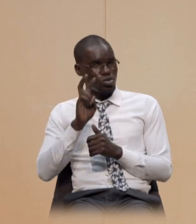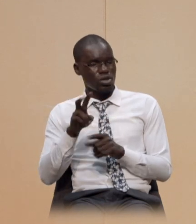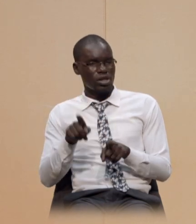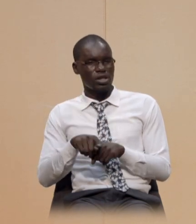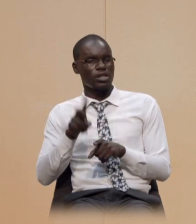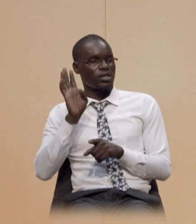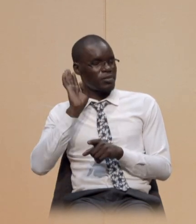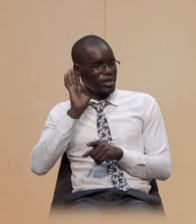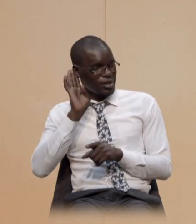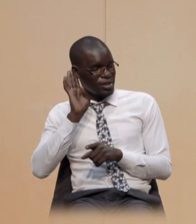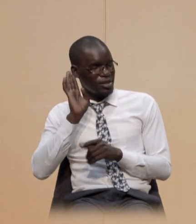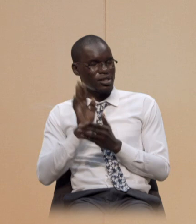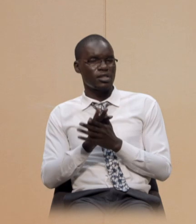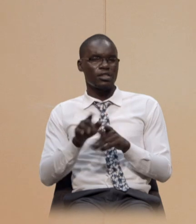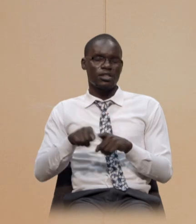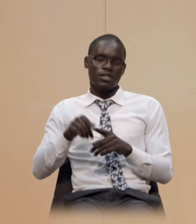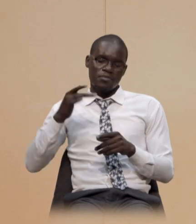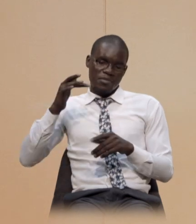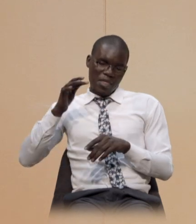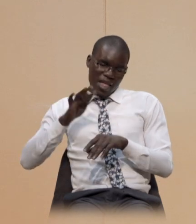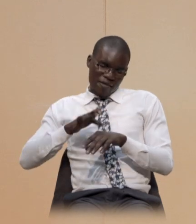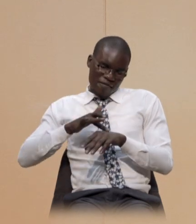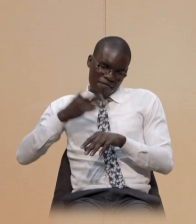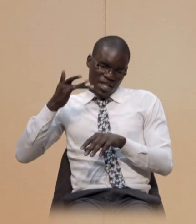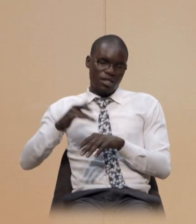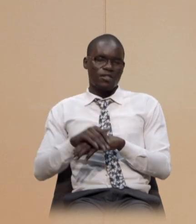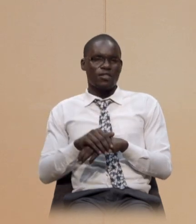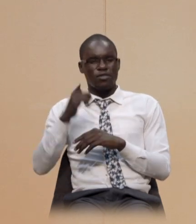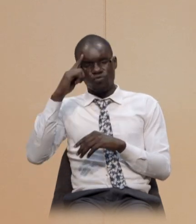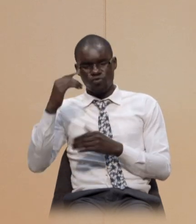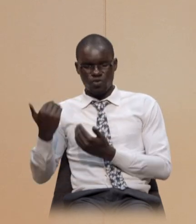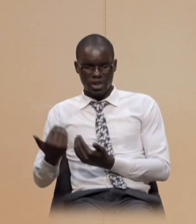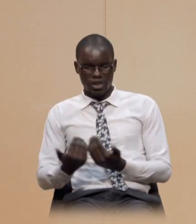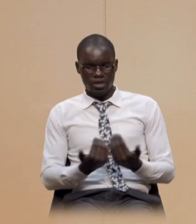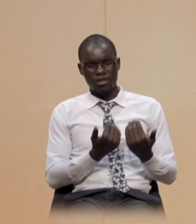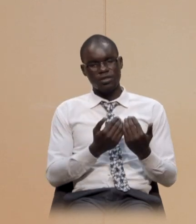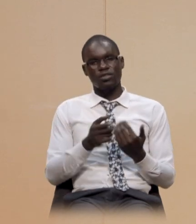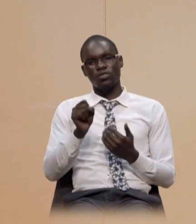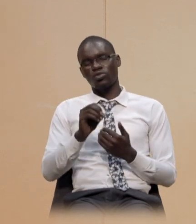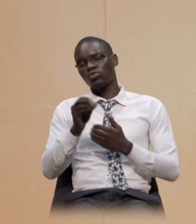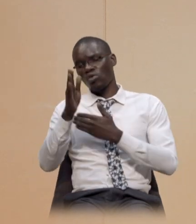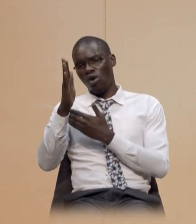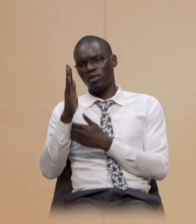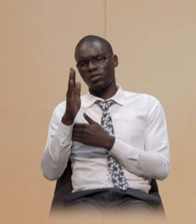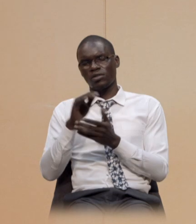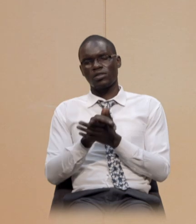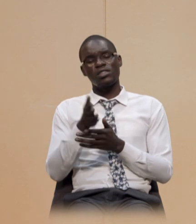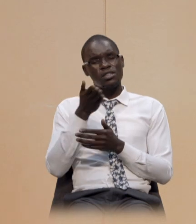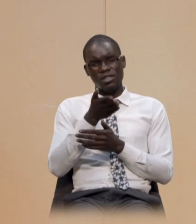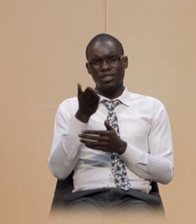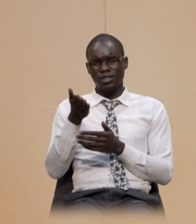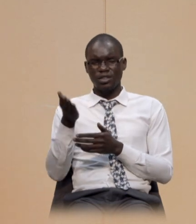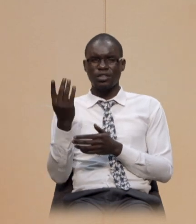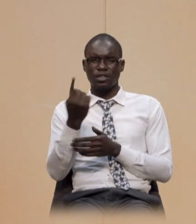you can hear, you can feel for the children. Kwa hiyo Mungu ako pale hata